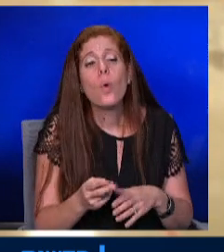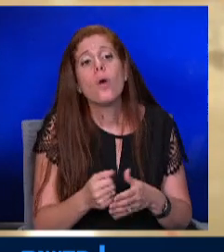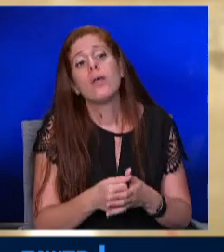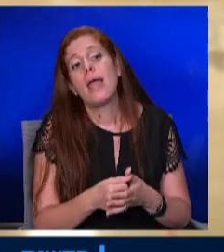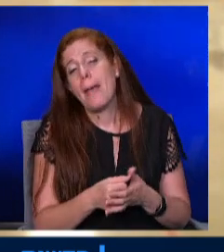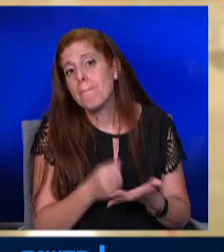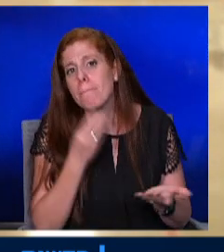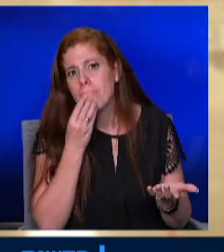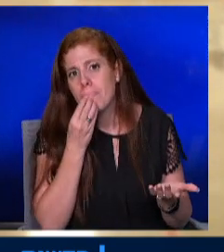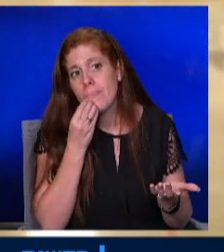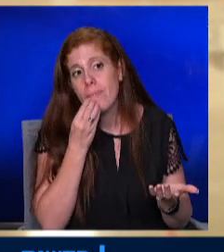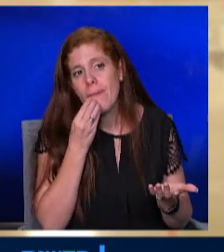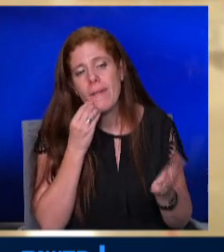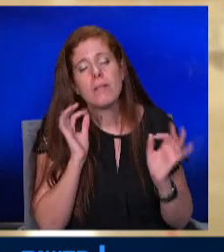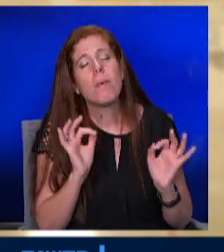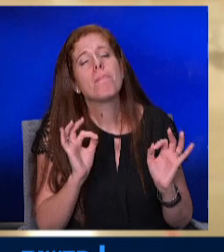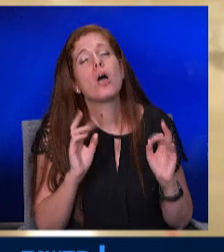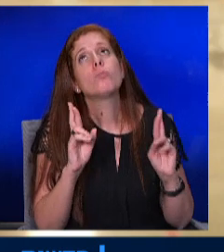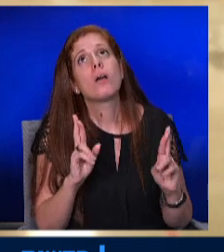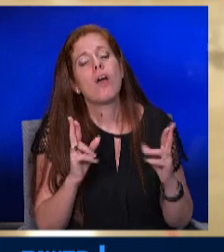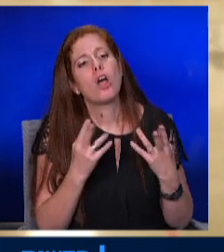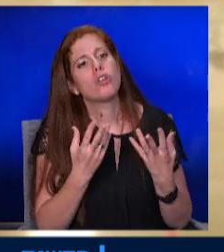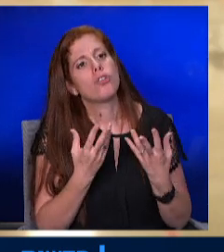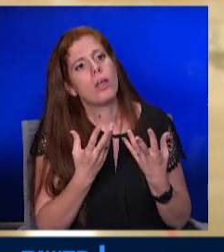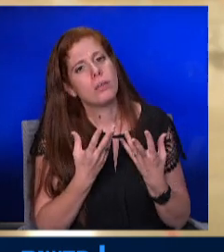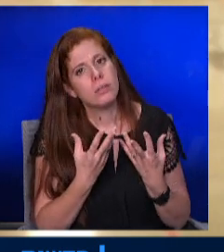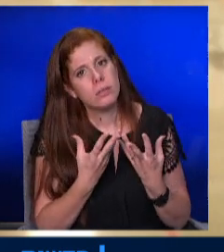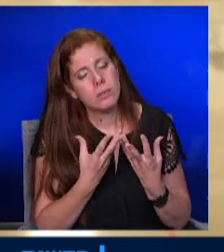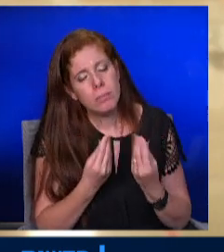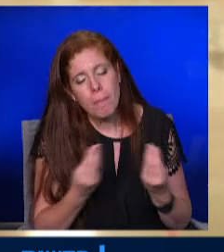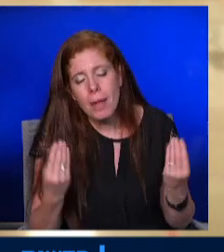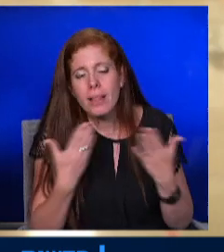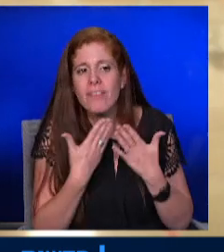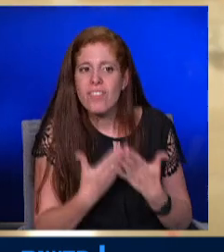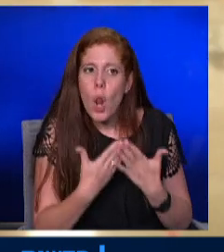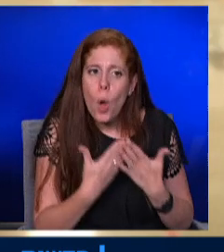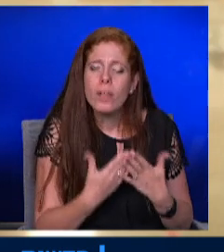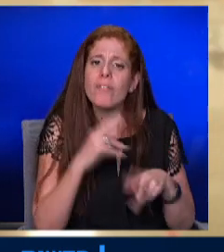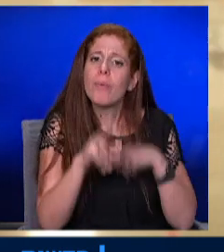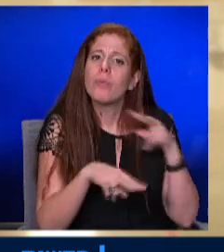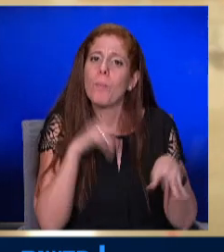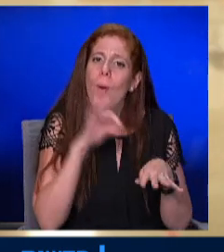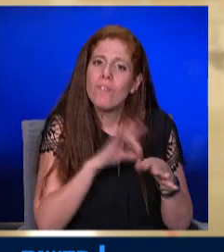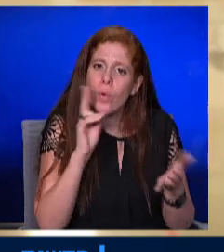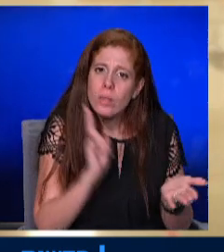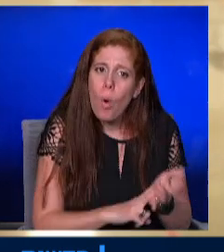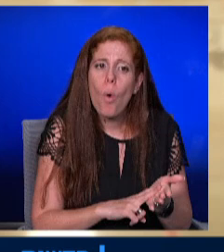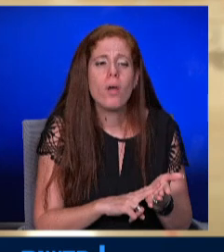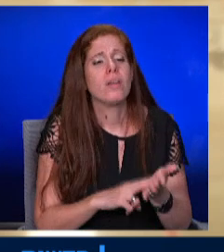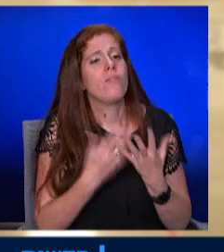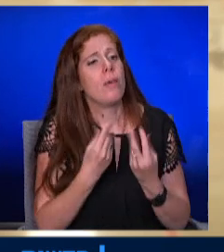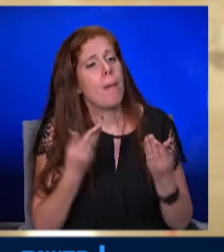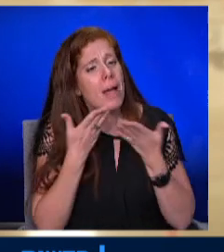אני ממש מקווה שעם הרבה תפילות ועם טיפול רפואי נכון ועם הרבה עזרה